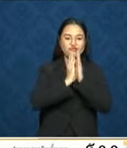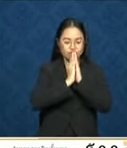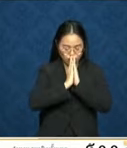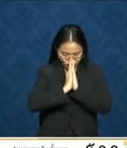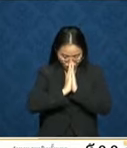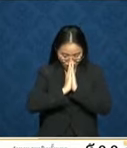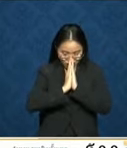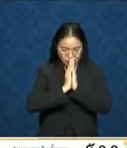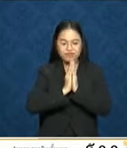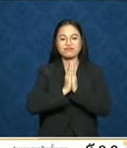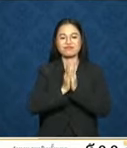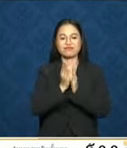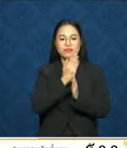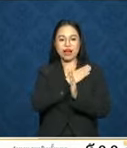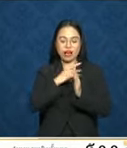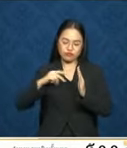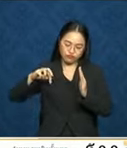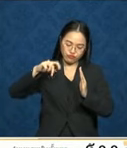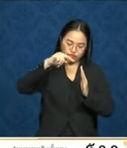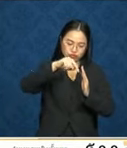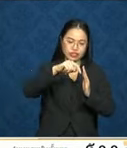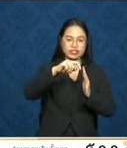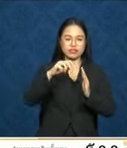ะมี